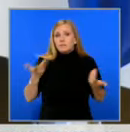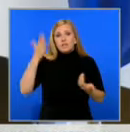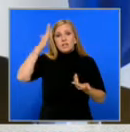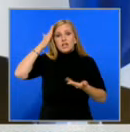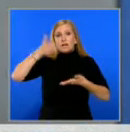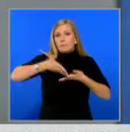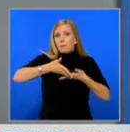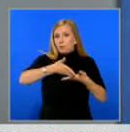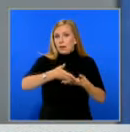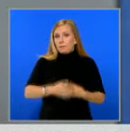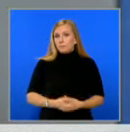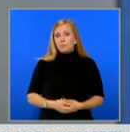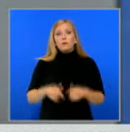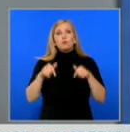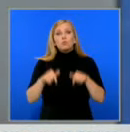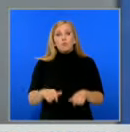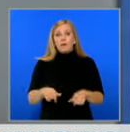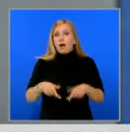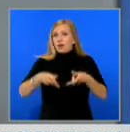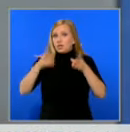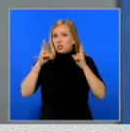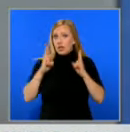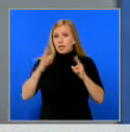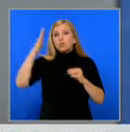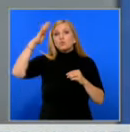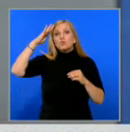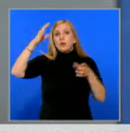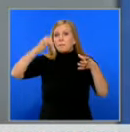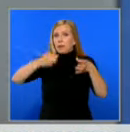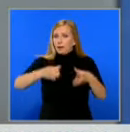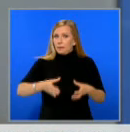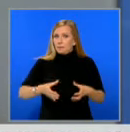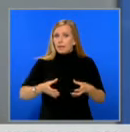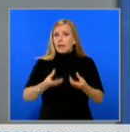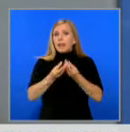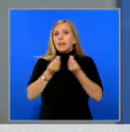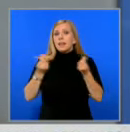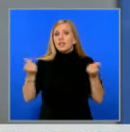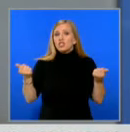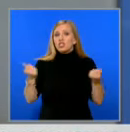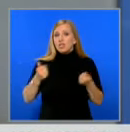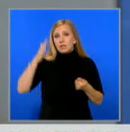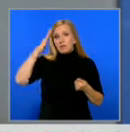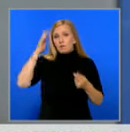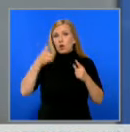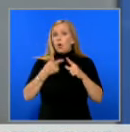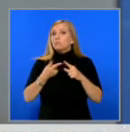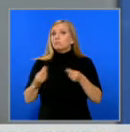държавна подкрепа с това си непремерено решение служебният кабинет лиши хазната от